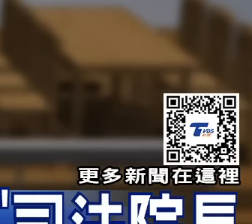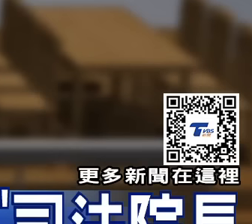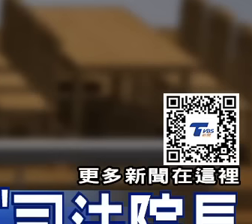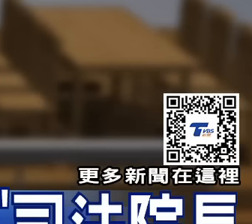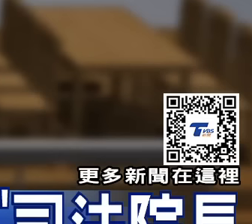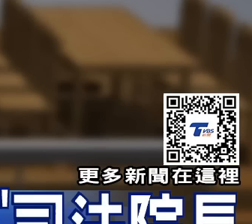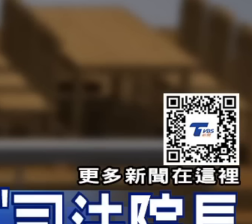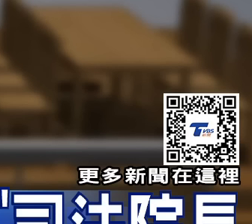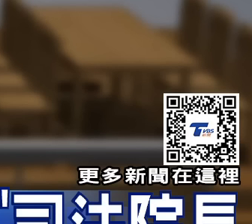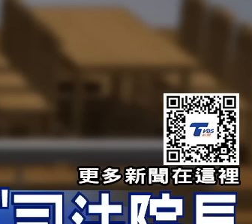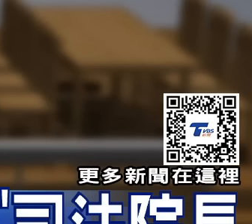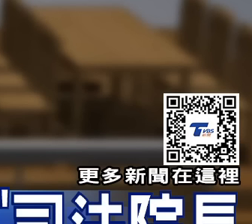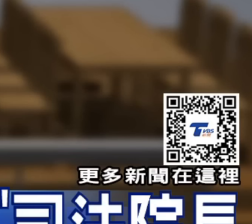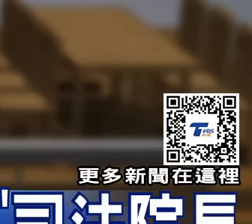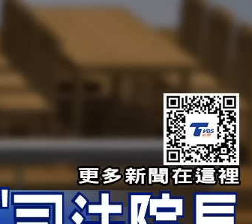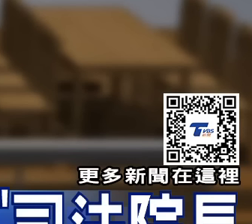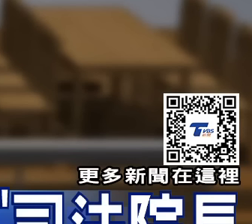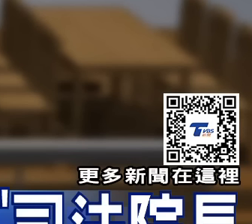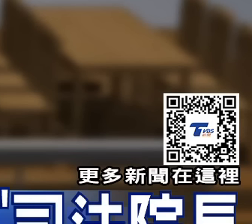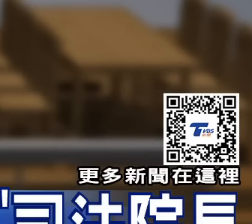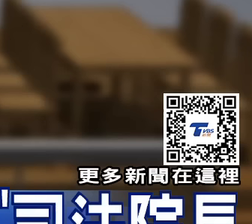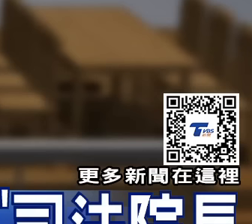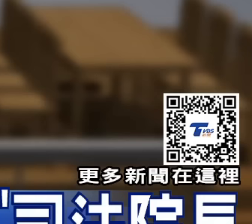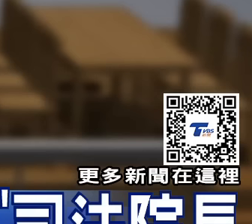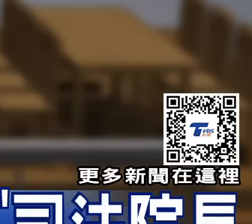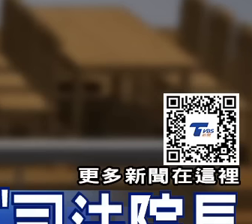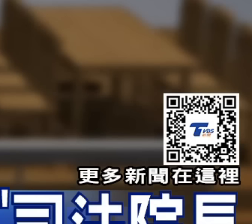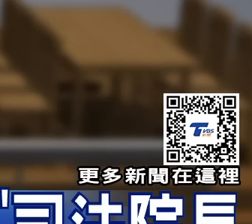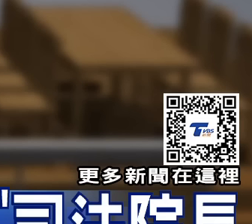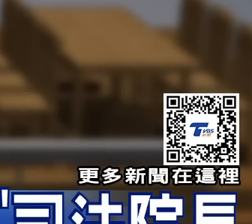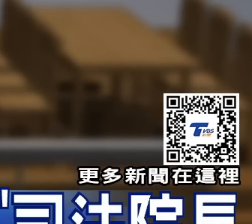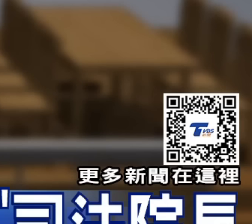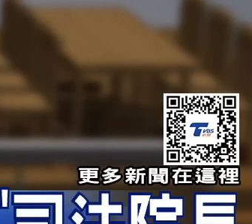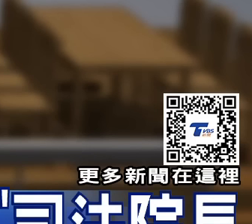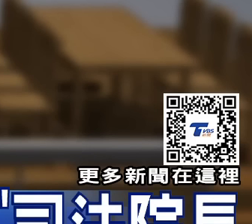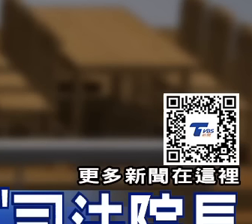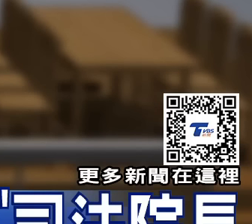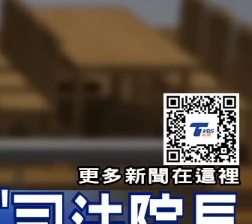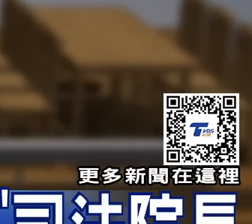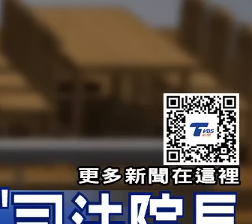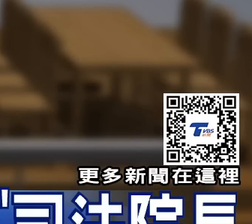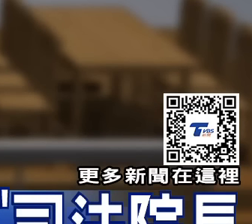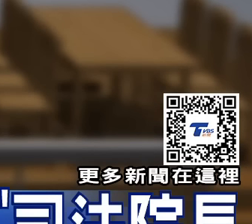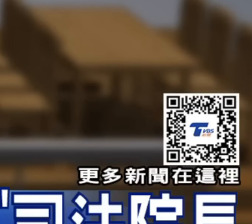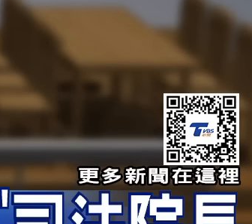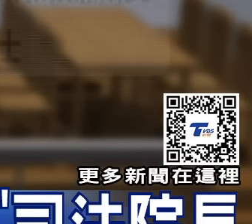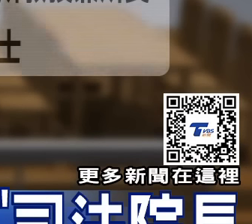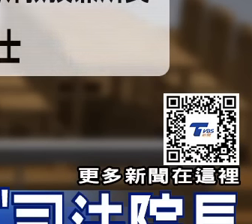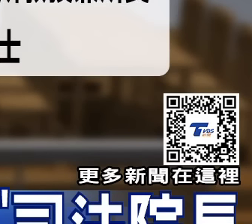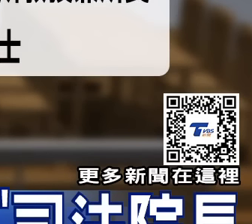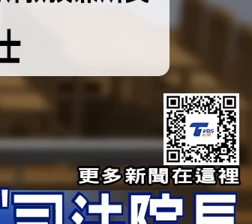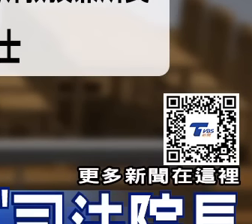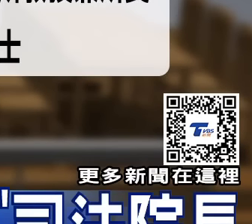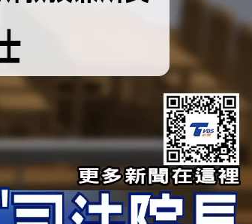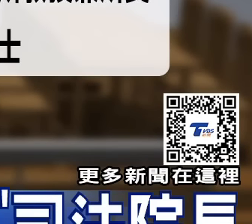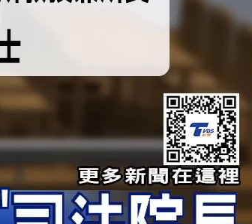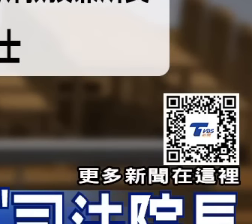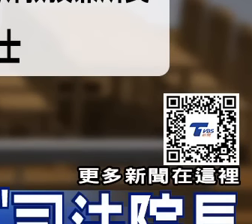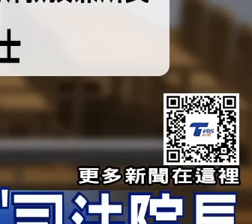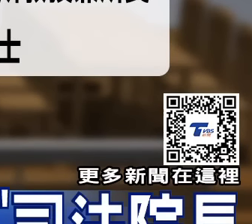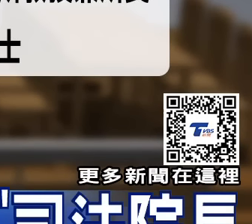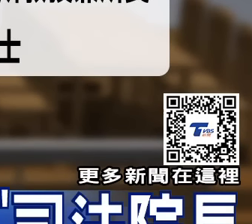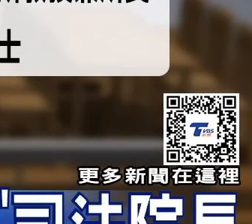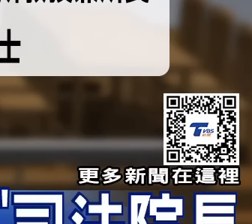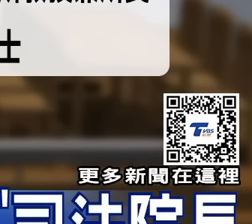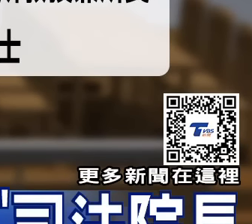教授陈运才、最高行政法院法官王碧芳、中研院法研所研究员廖福特和台大国发所